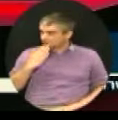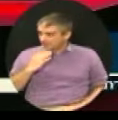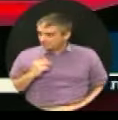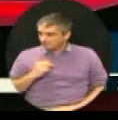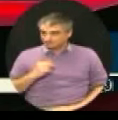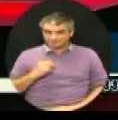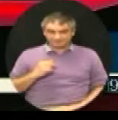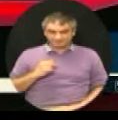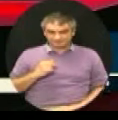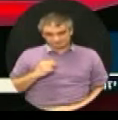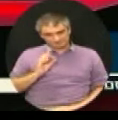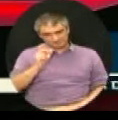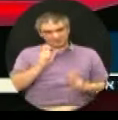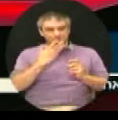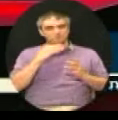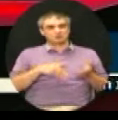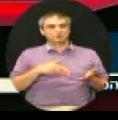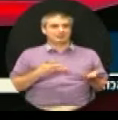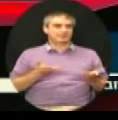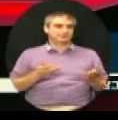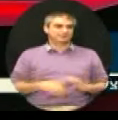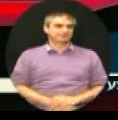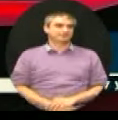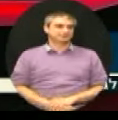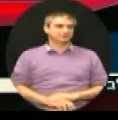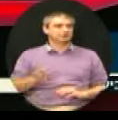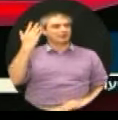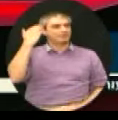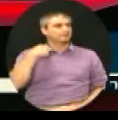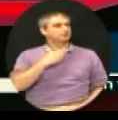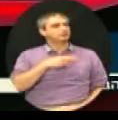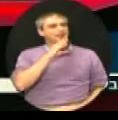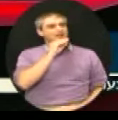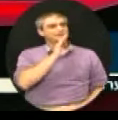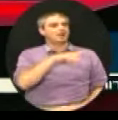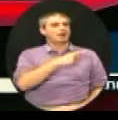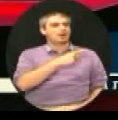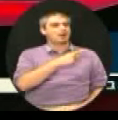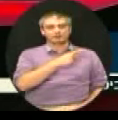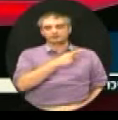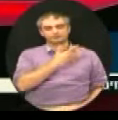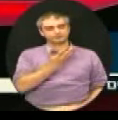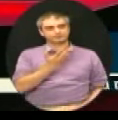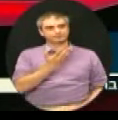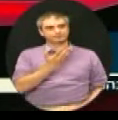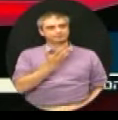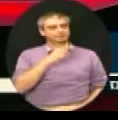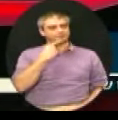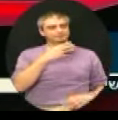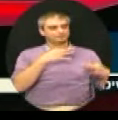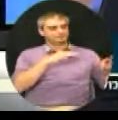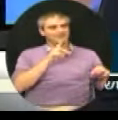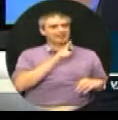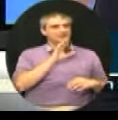של ירושלמים, של אנשי ירושלים של פעם. אז אני רוצה רק לדבר על הלדינו